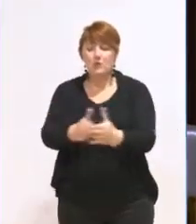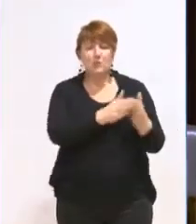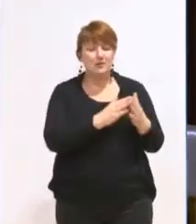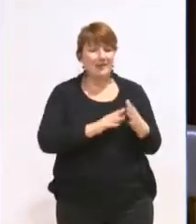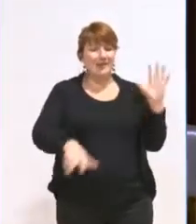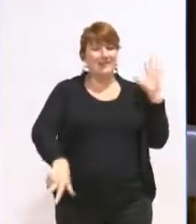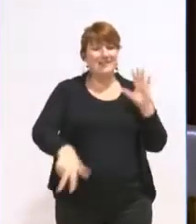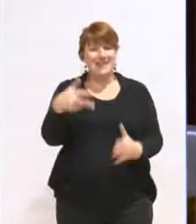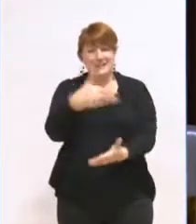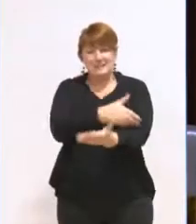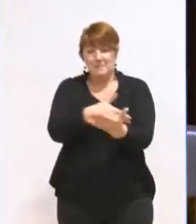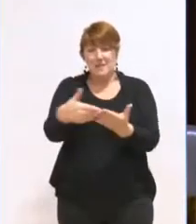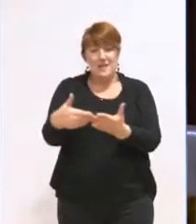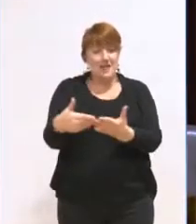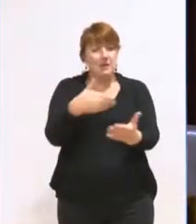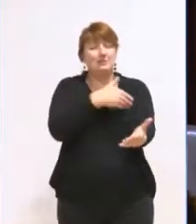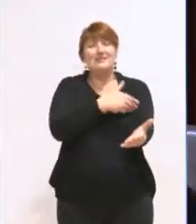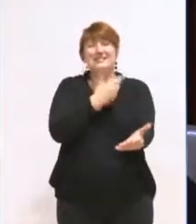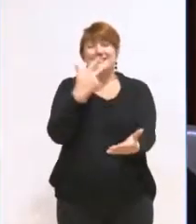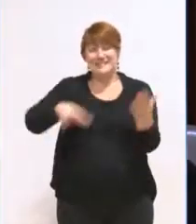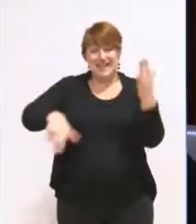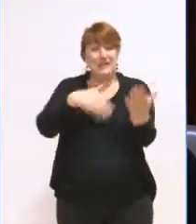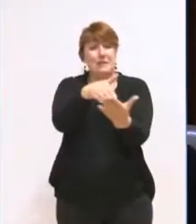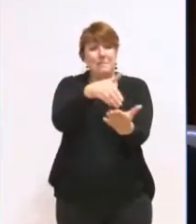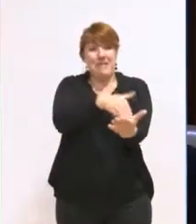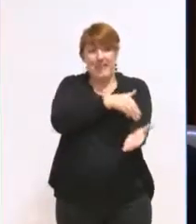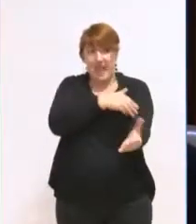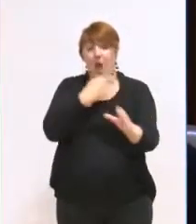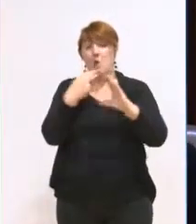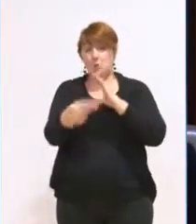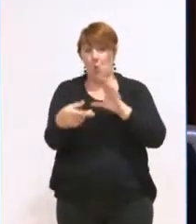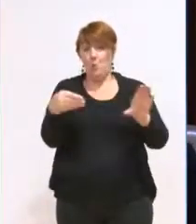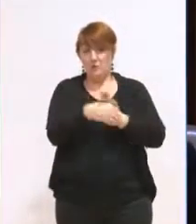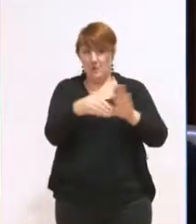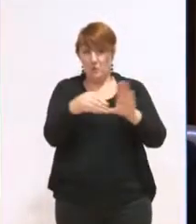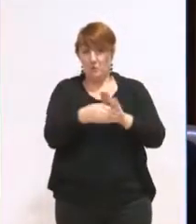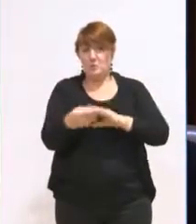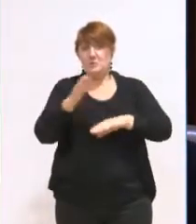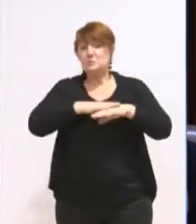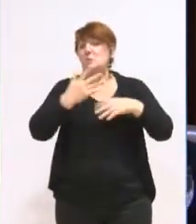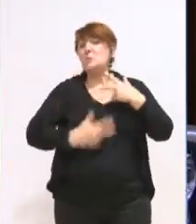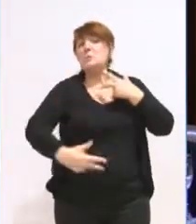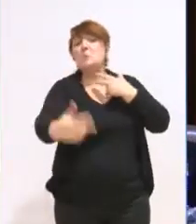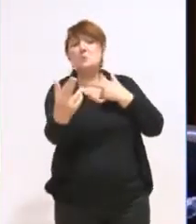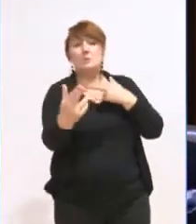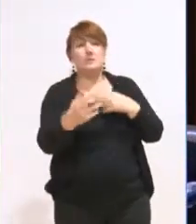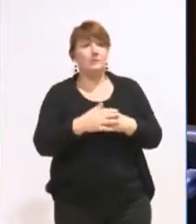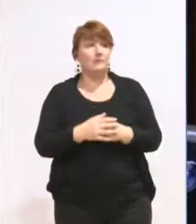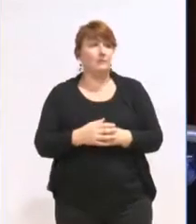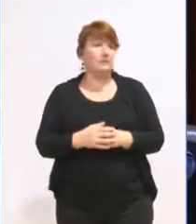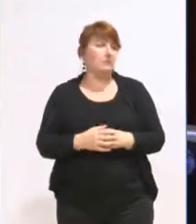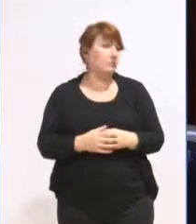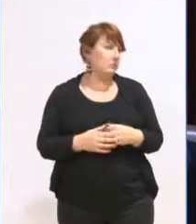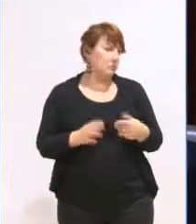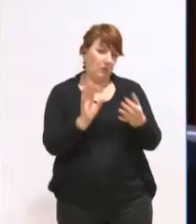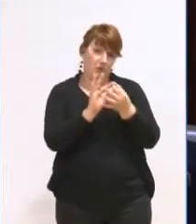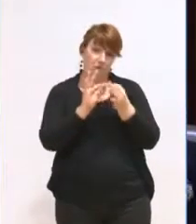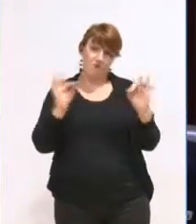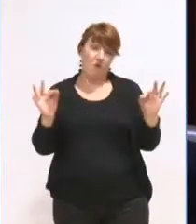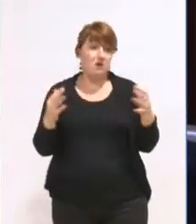5 prochaines années par rapport à ce qu'aurait été leur évolution tendancielle. On va s'amuser déjà rien que sur cette